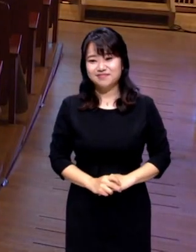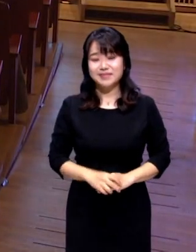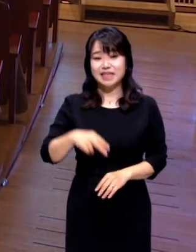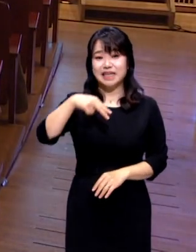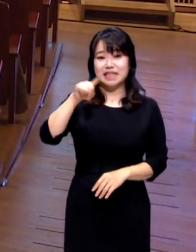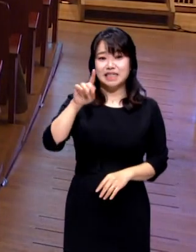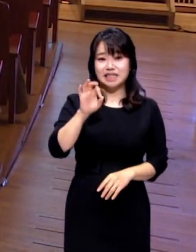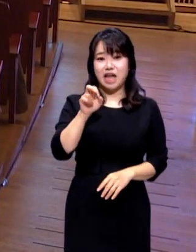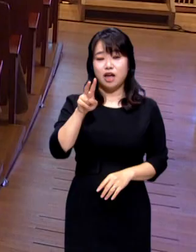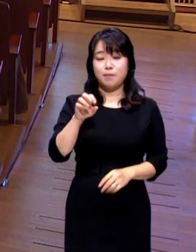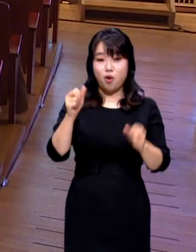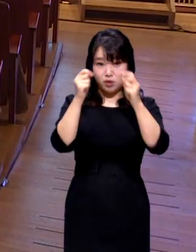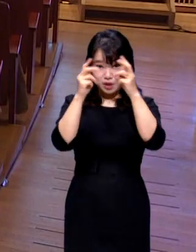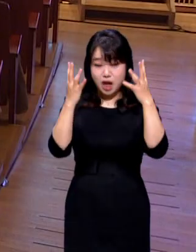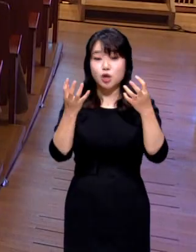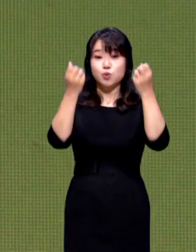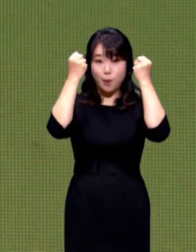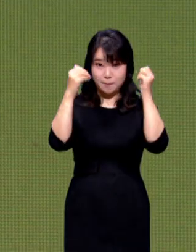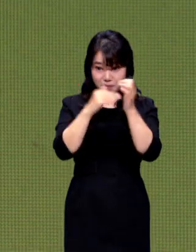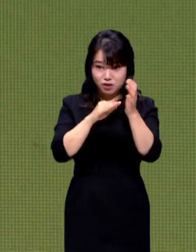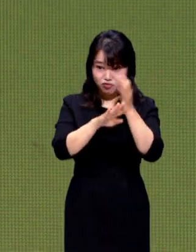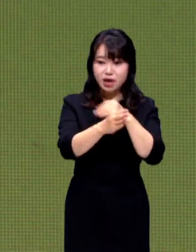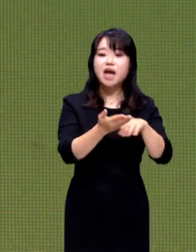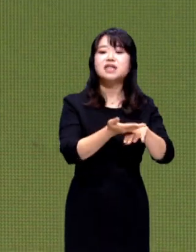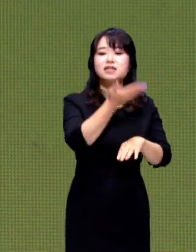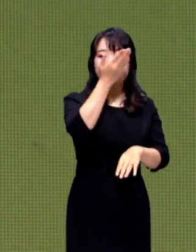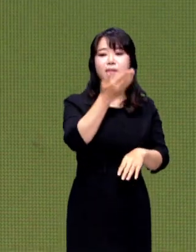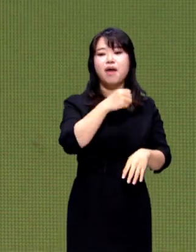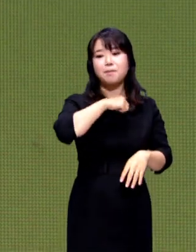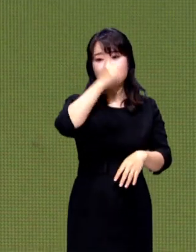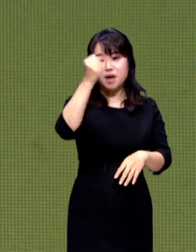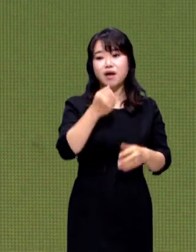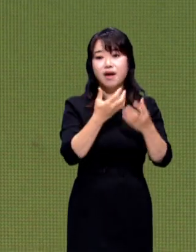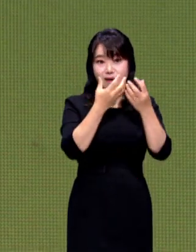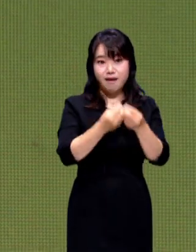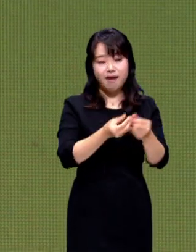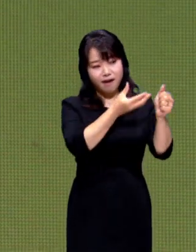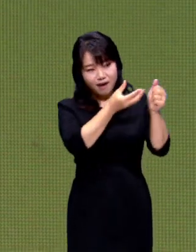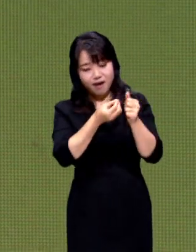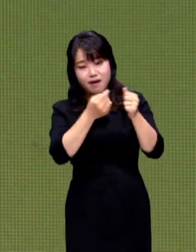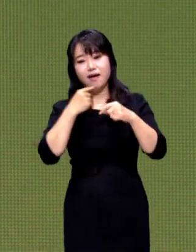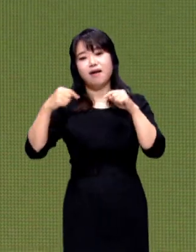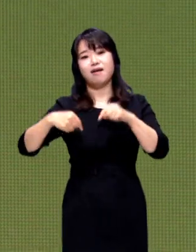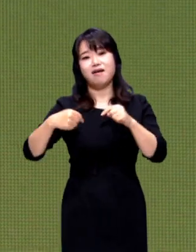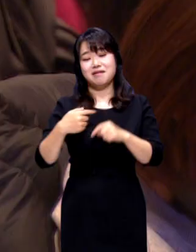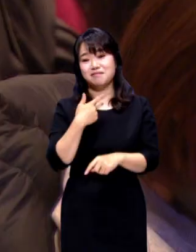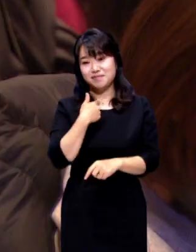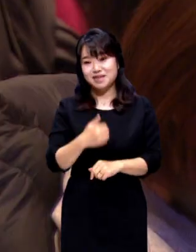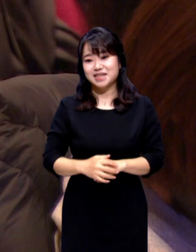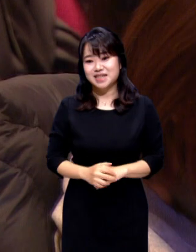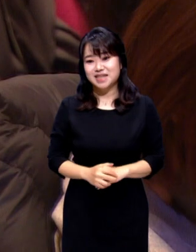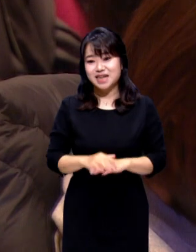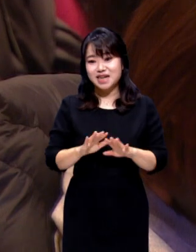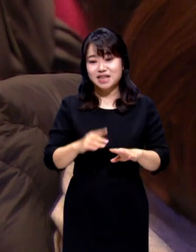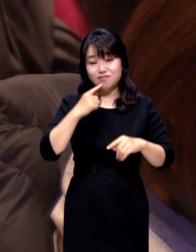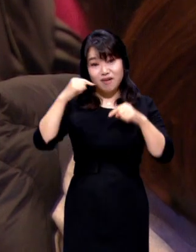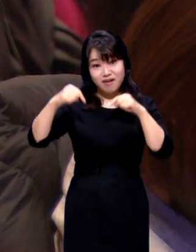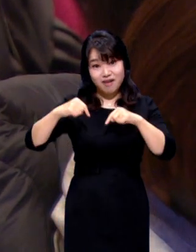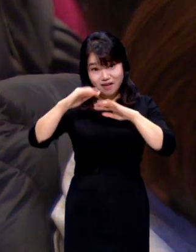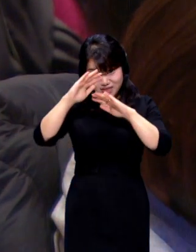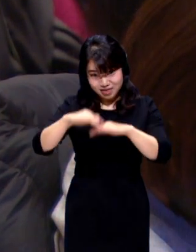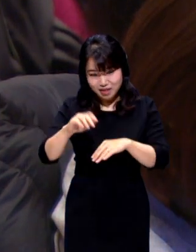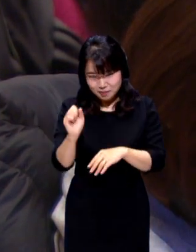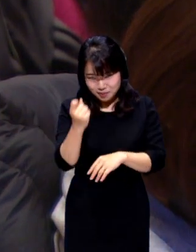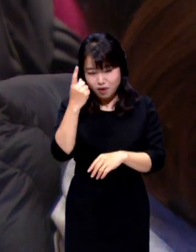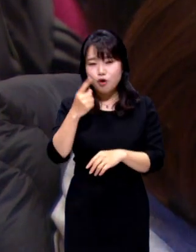상명대 졸업생 가운데 취업에 성공한 선배들의 성공담을 공개하는 토크 자리도 마련됐습니다. 이번 토크 콘서트를